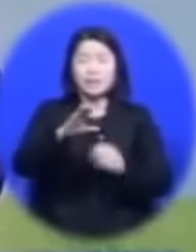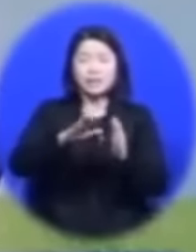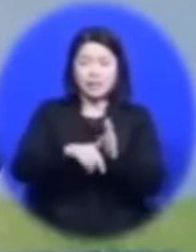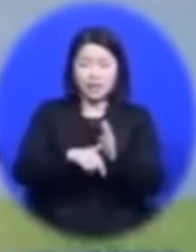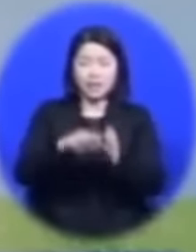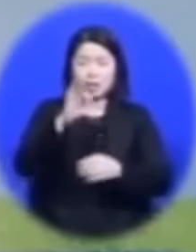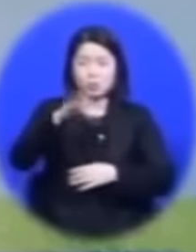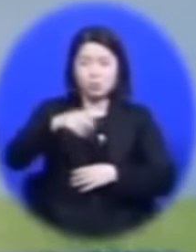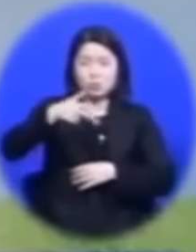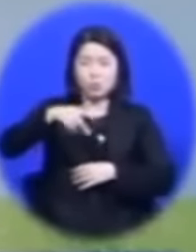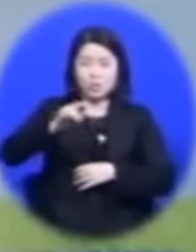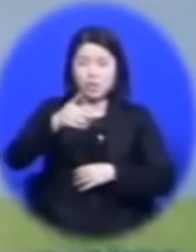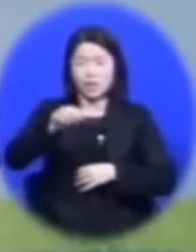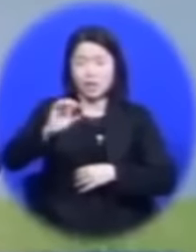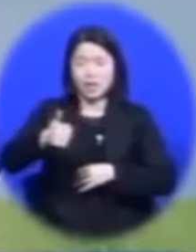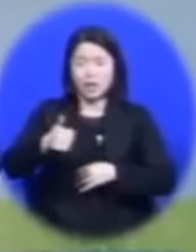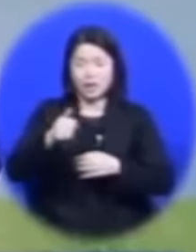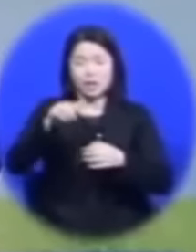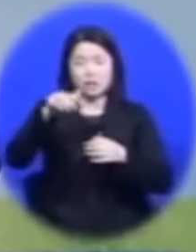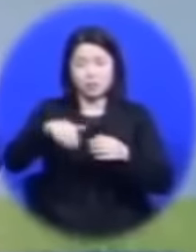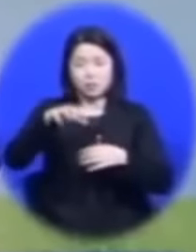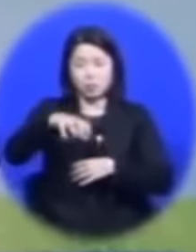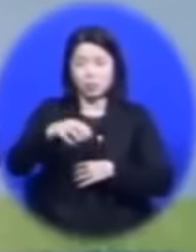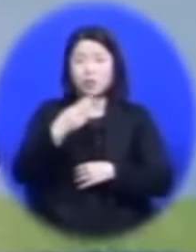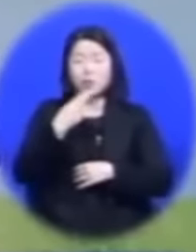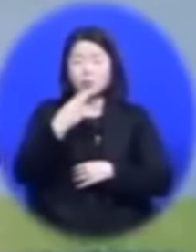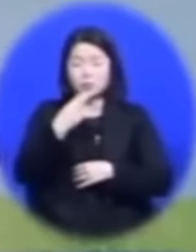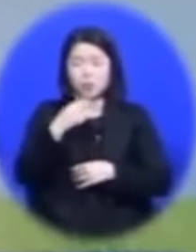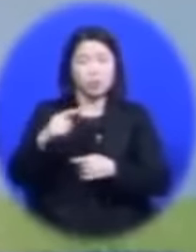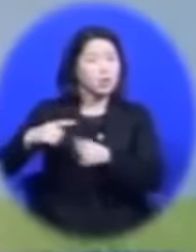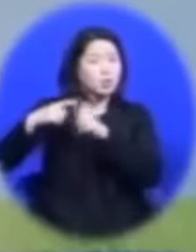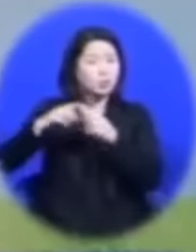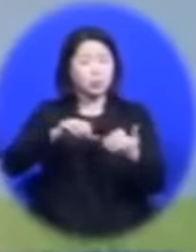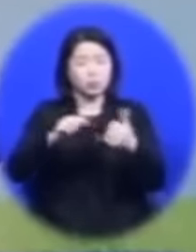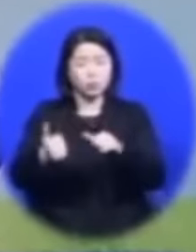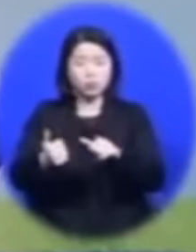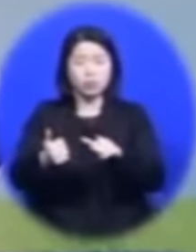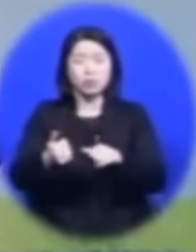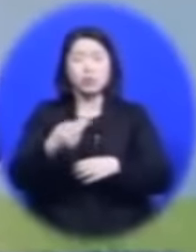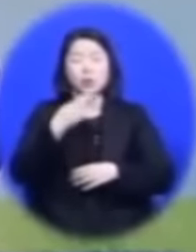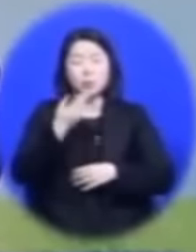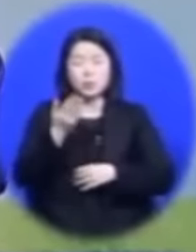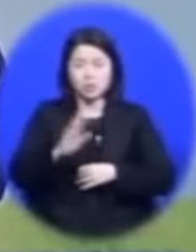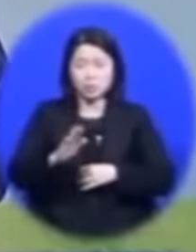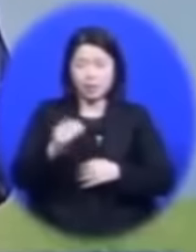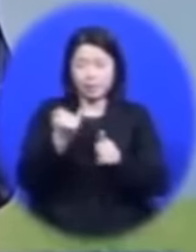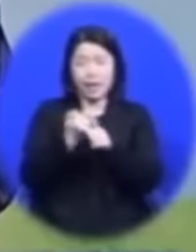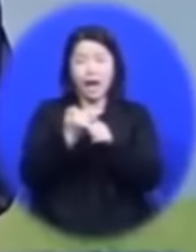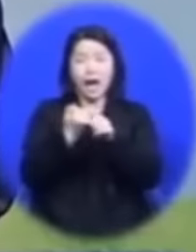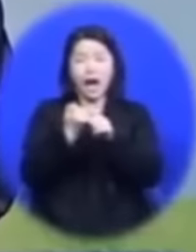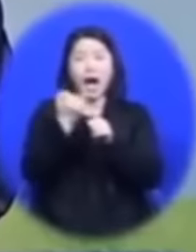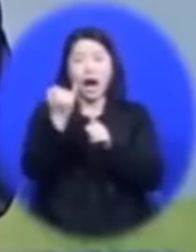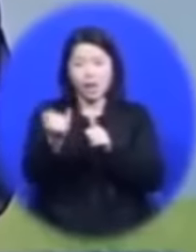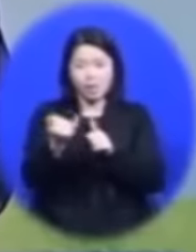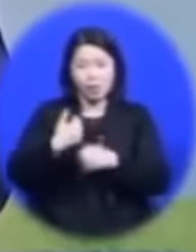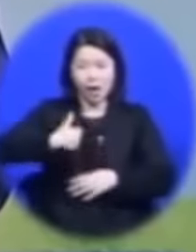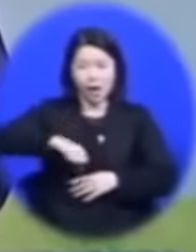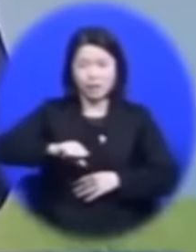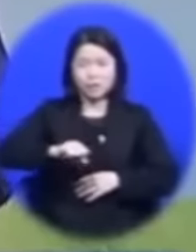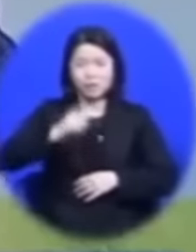않아서 순교는 피했지만 아내와 아들이 비참하게 죽은 모습을 와서